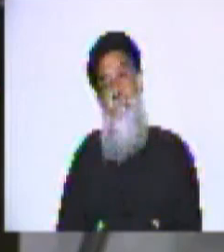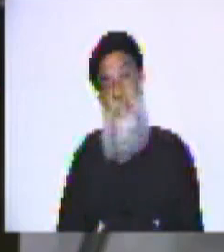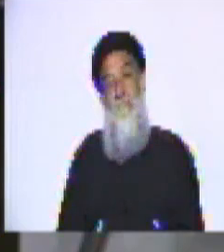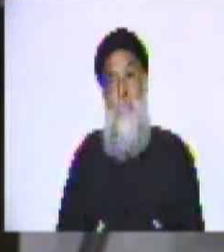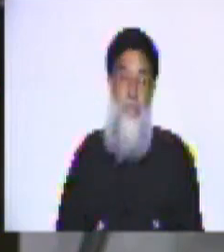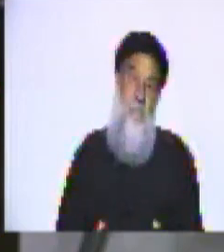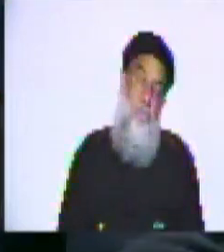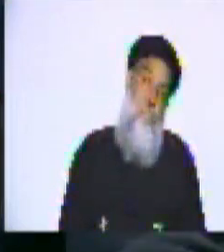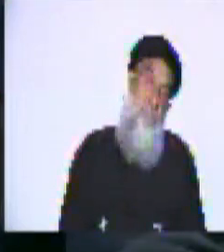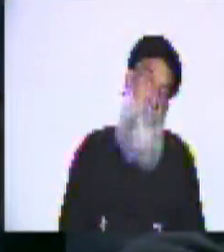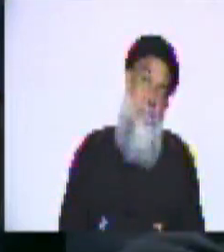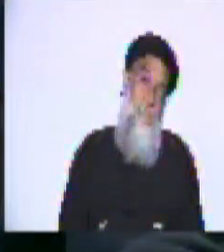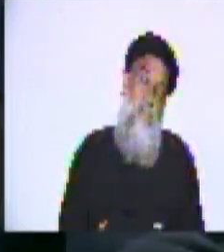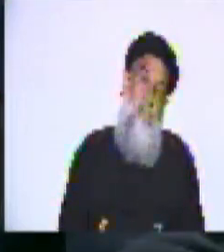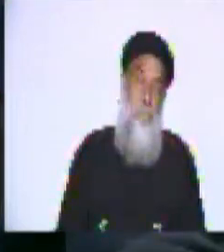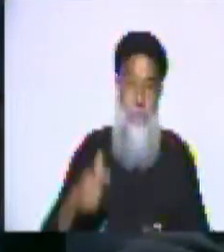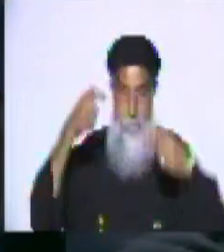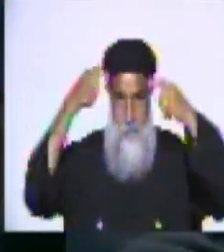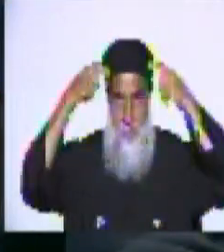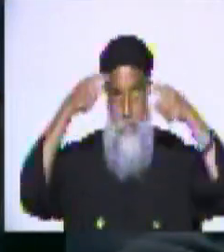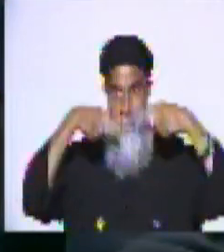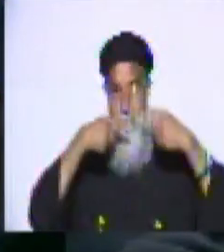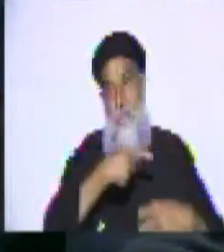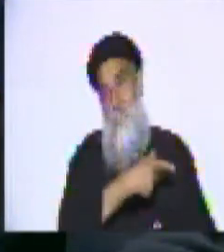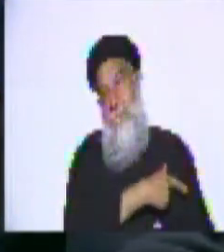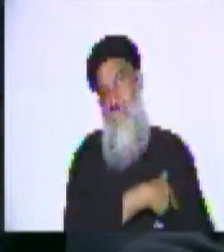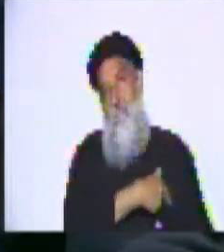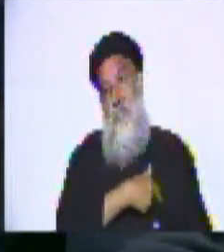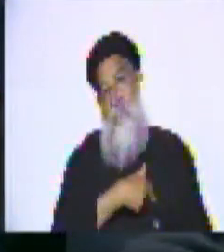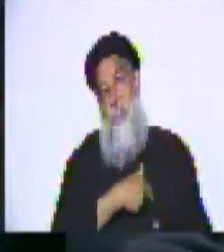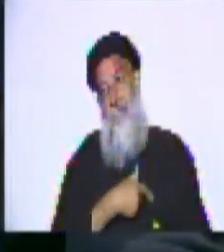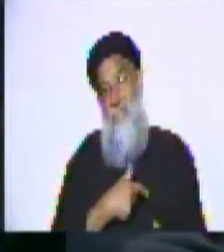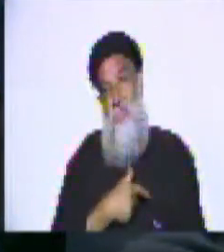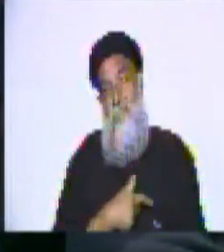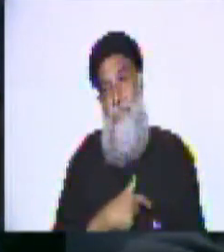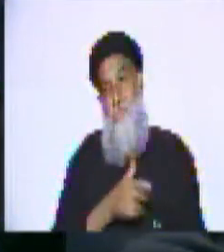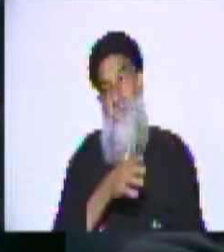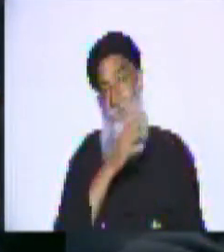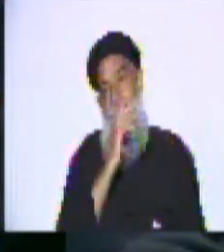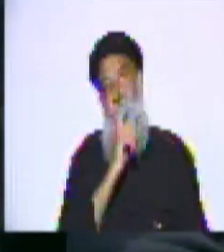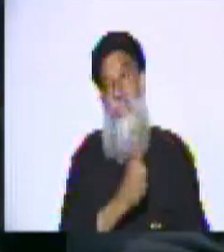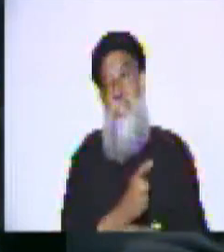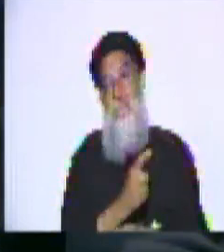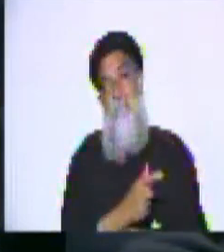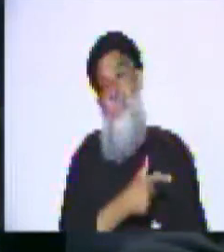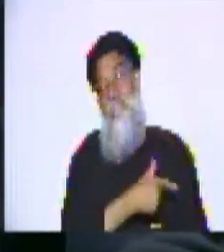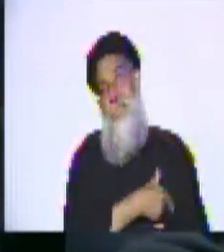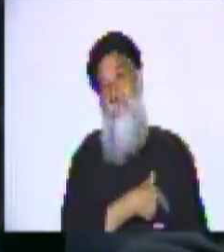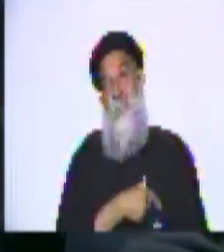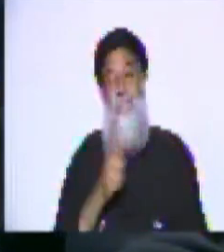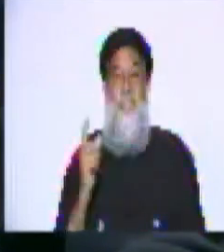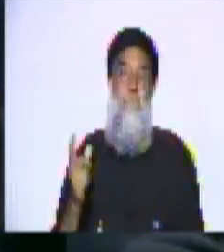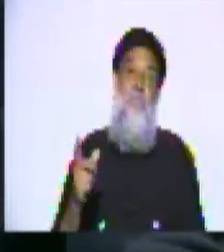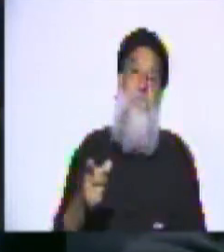في كنائس كتيرة مش على أسماء الآباء الرسل، يعني أو الآباء الرسل مش بتتسمى بيهم